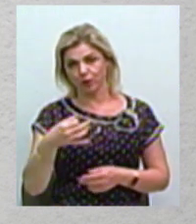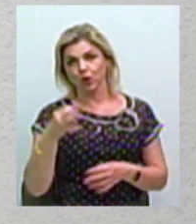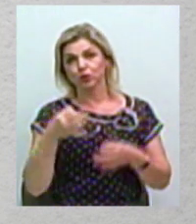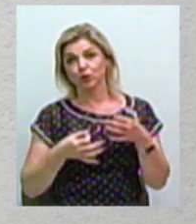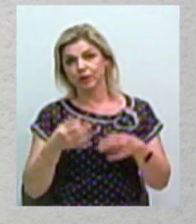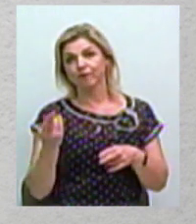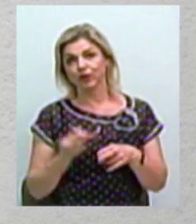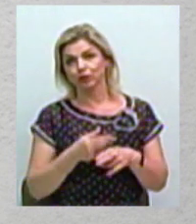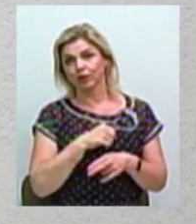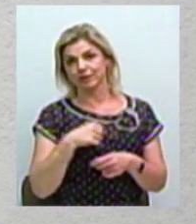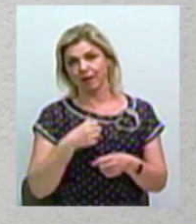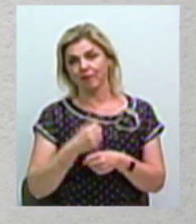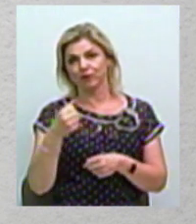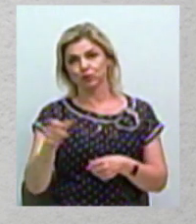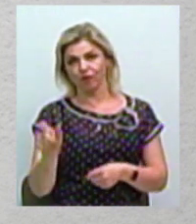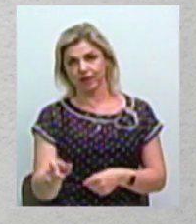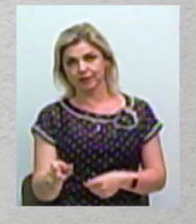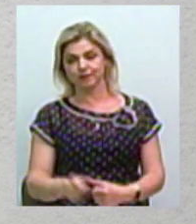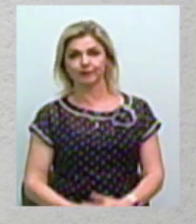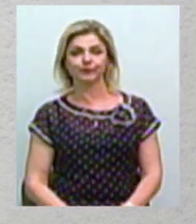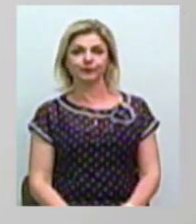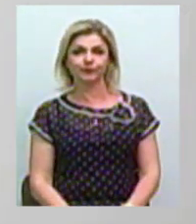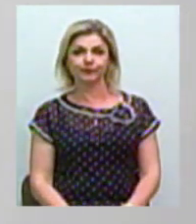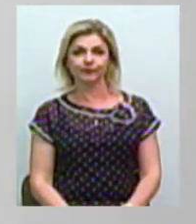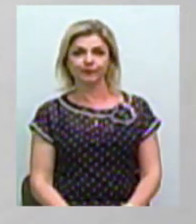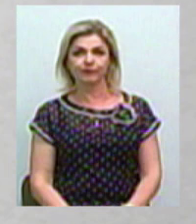відсутня. Самовисуванець.